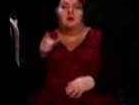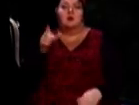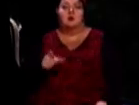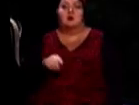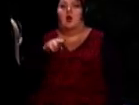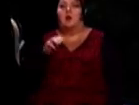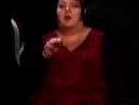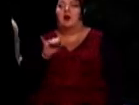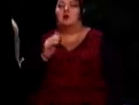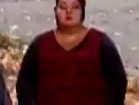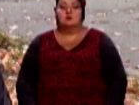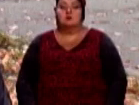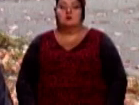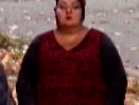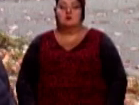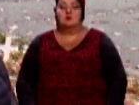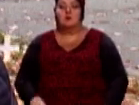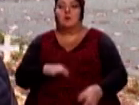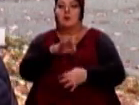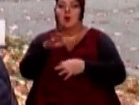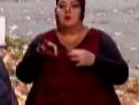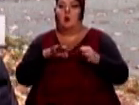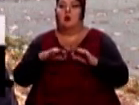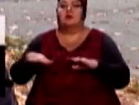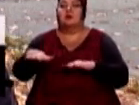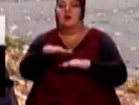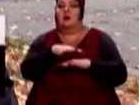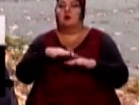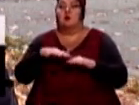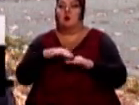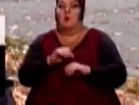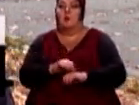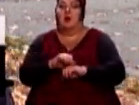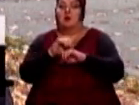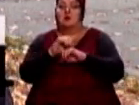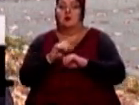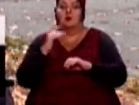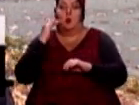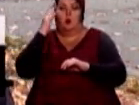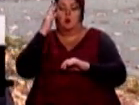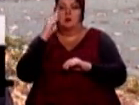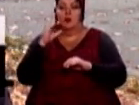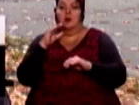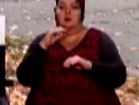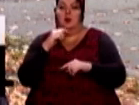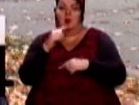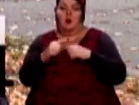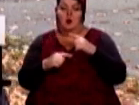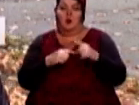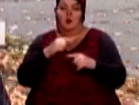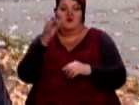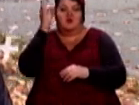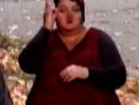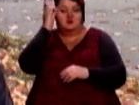Петишинської. Будь ласка. Проєкт «Територія Майдану», ідея увічнення пам'яті загиблих на